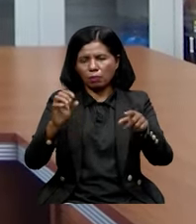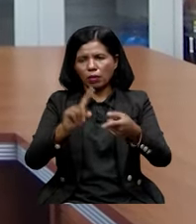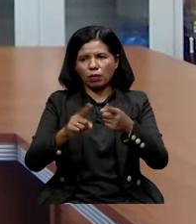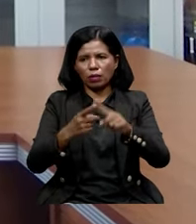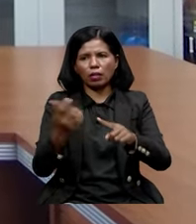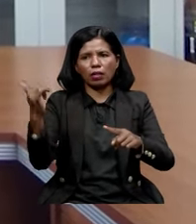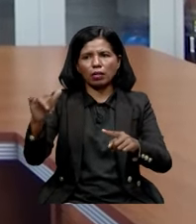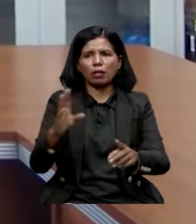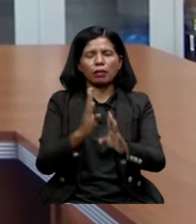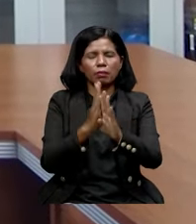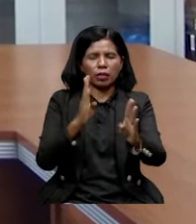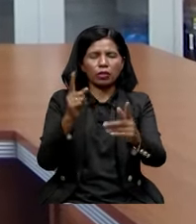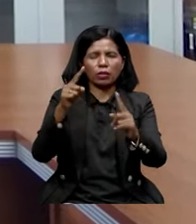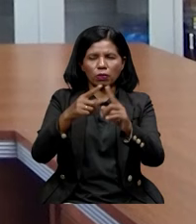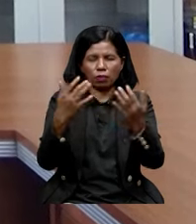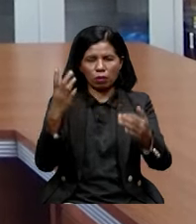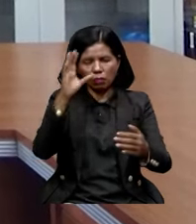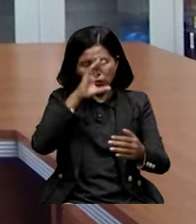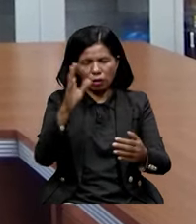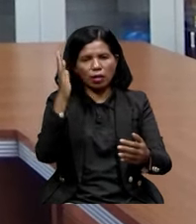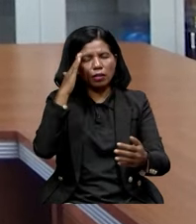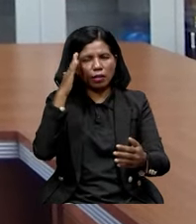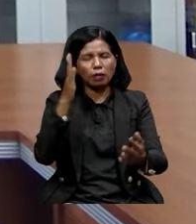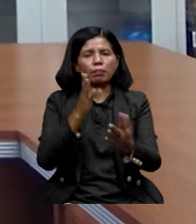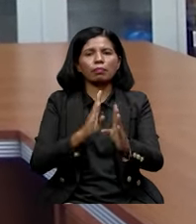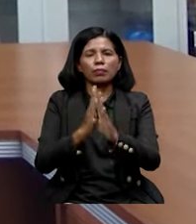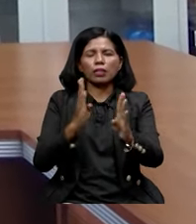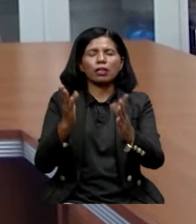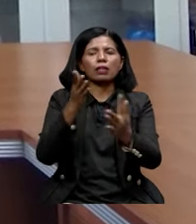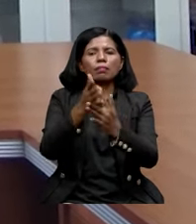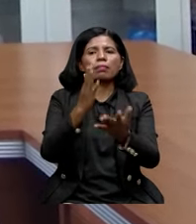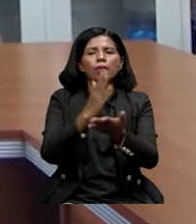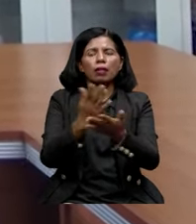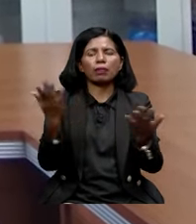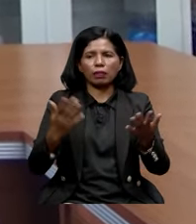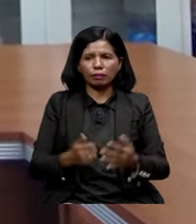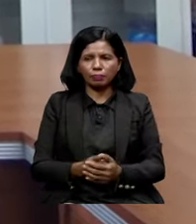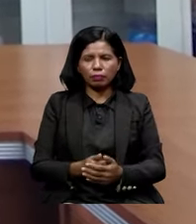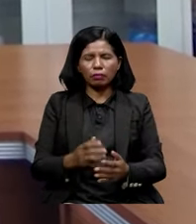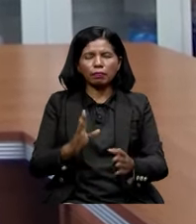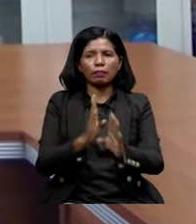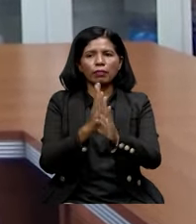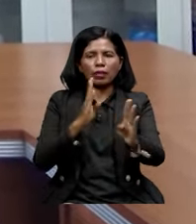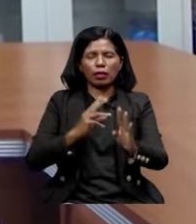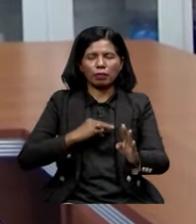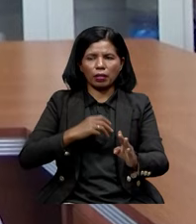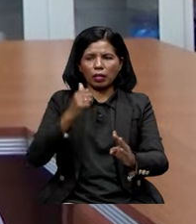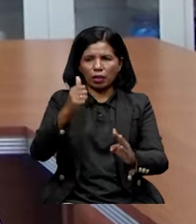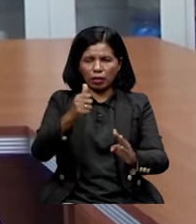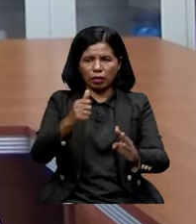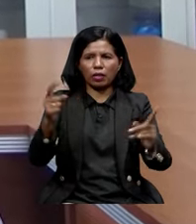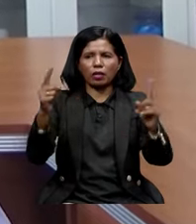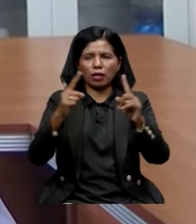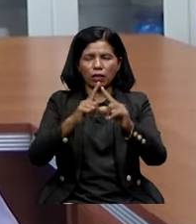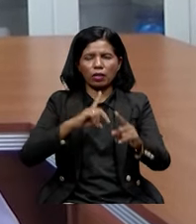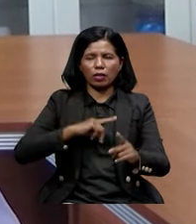que ha visto agora se fama, a mi buja tiene la visa de tamana. El pues agora bis maliana o que